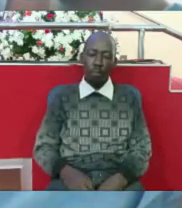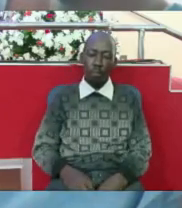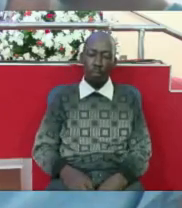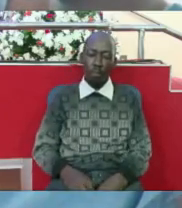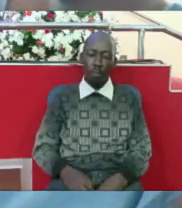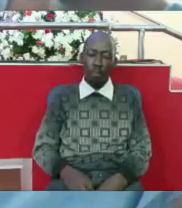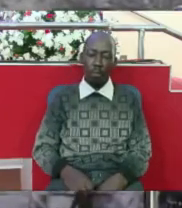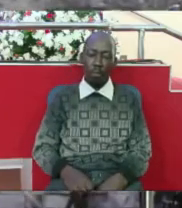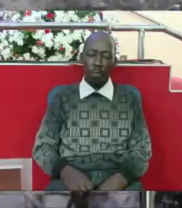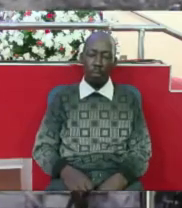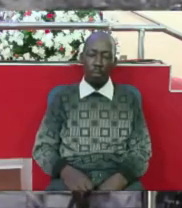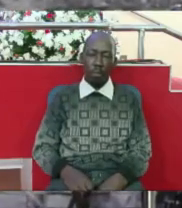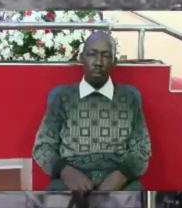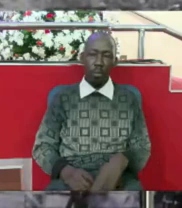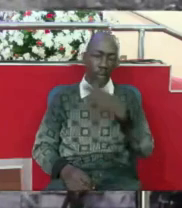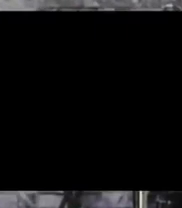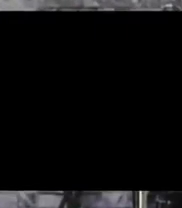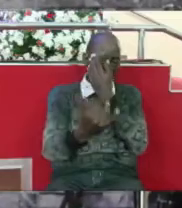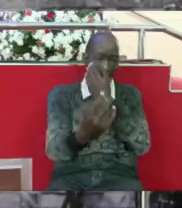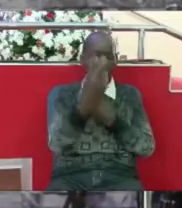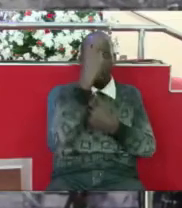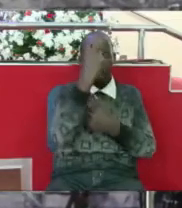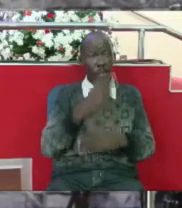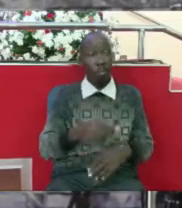Now look back at me. Hebu sasa nitazame.